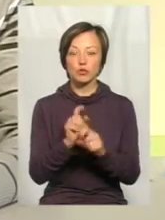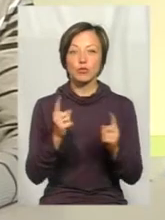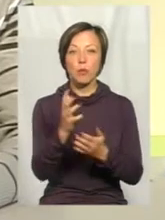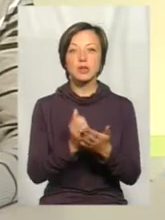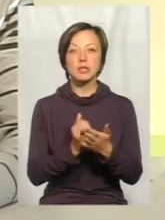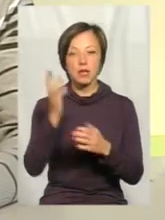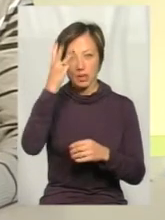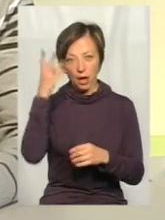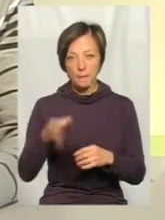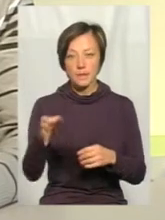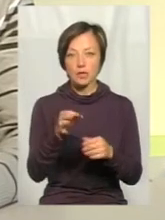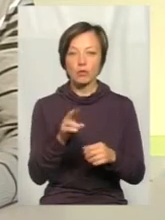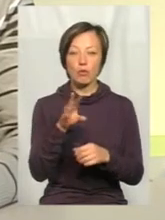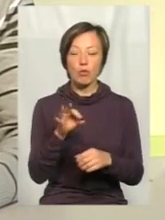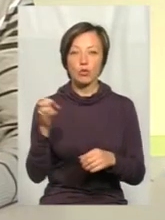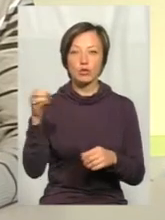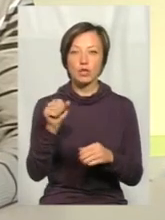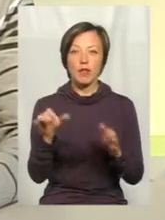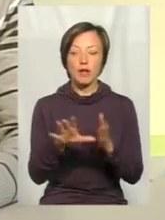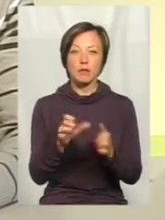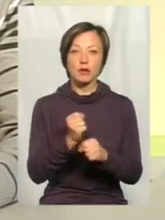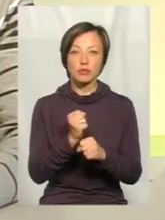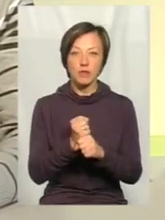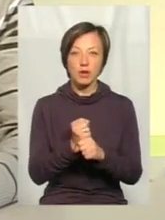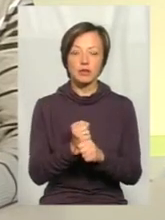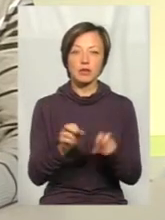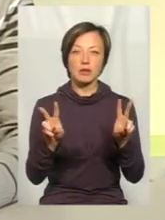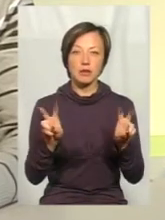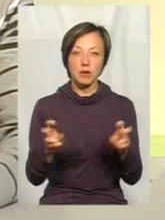Хмельниччині, зокрема по сонячній енергії працювати, тому що тематика у нас сьогодні